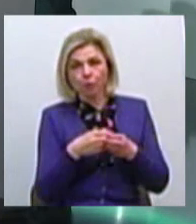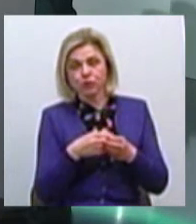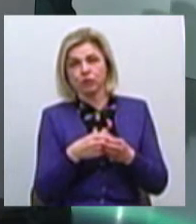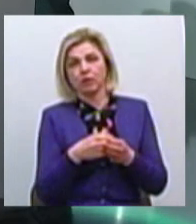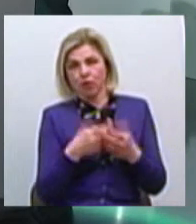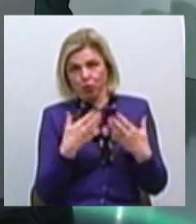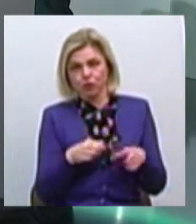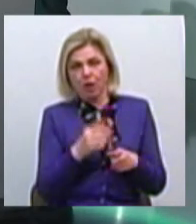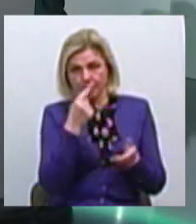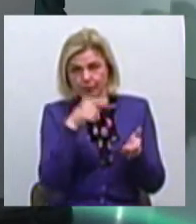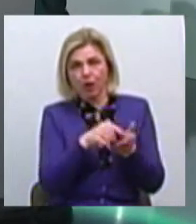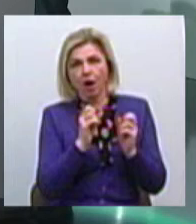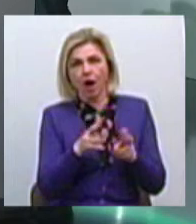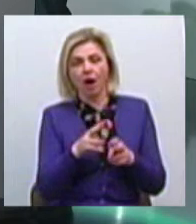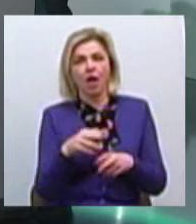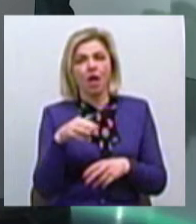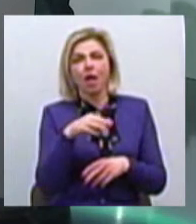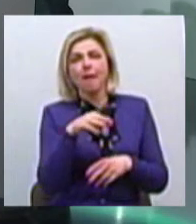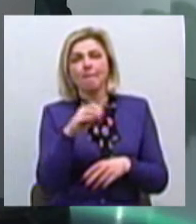мессию. То есть это мессианство.